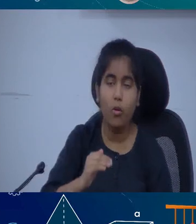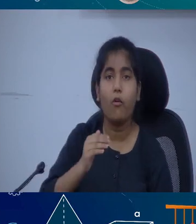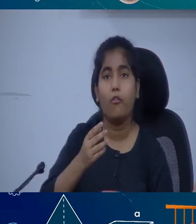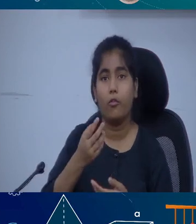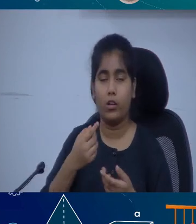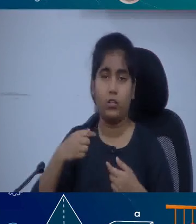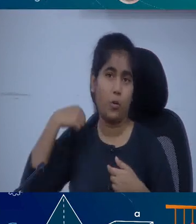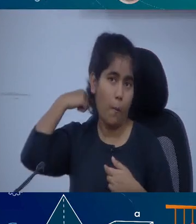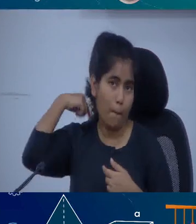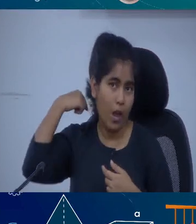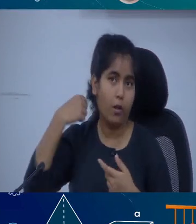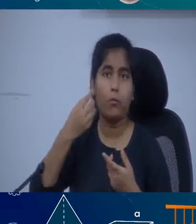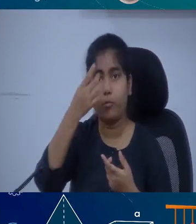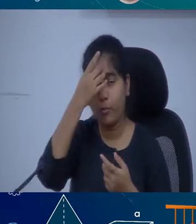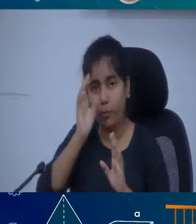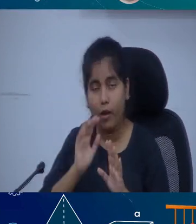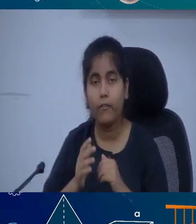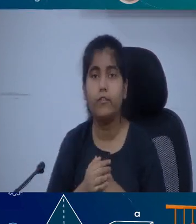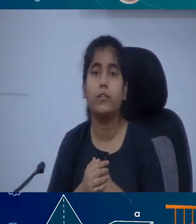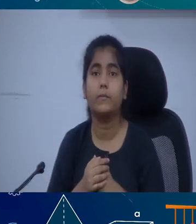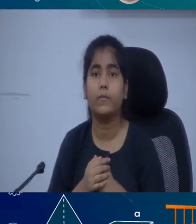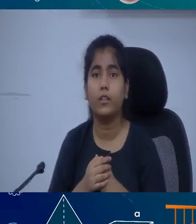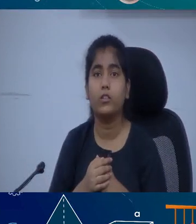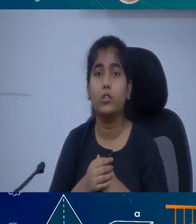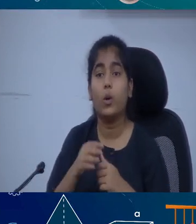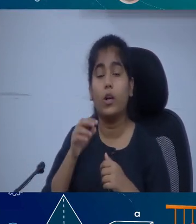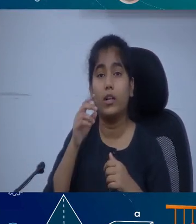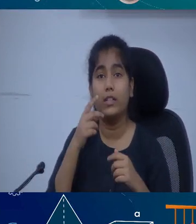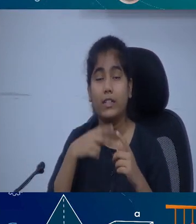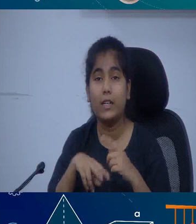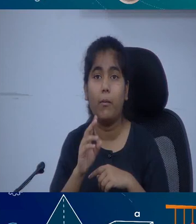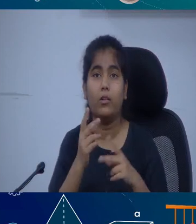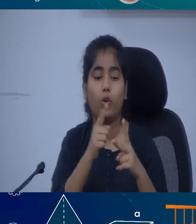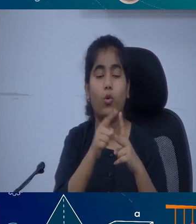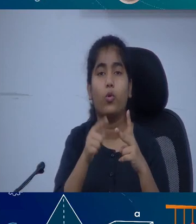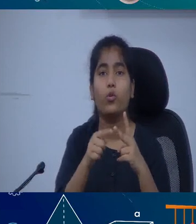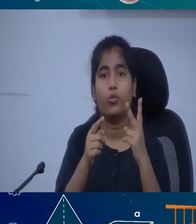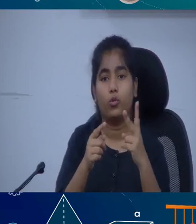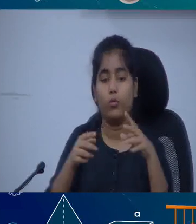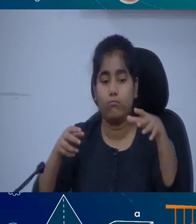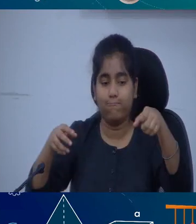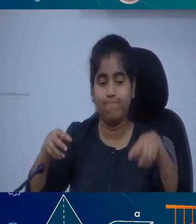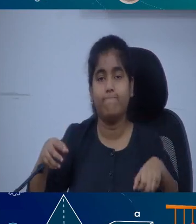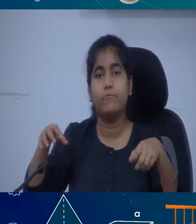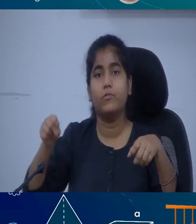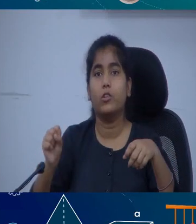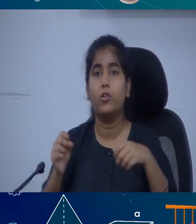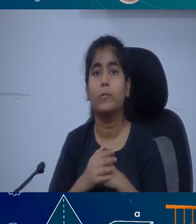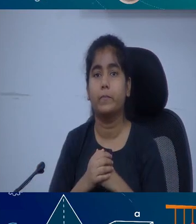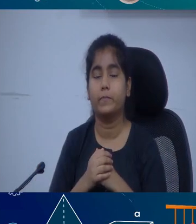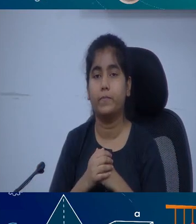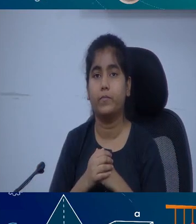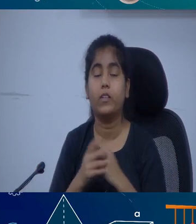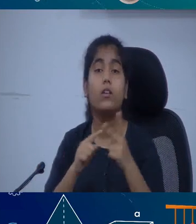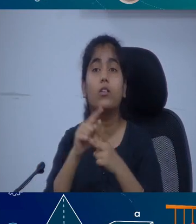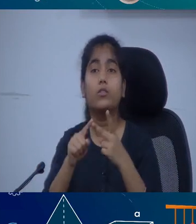बच्चे या दोज हु हैव ड्वार्फिज्म और दोज हु हैव सम स्पाइनल इंजरी, जो नीचे वाला हैंडरेल पकड़ेंगे. तो डबल हैंडरेल होना